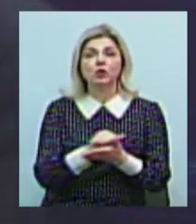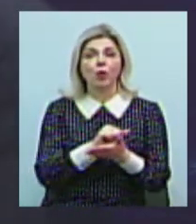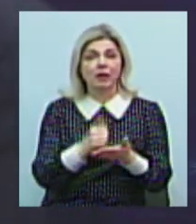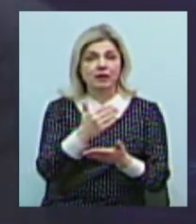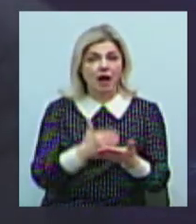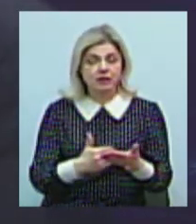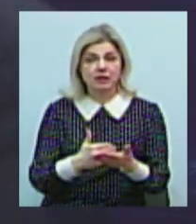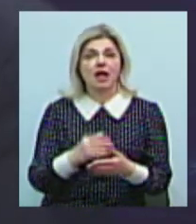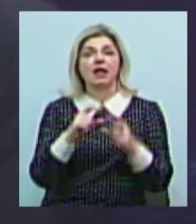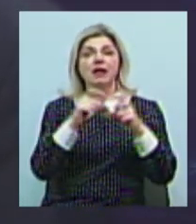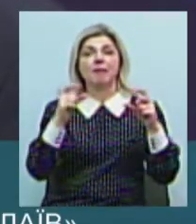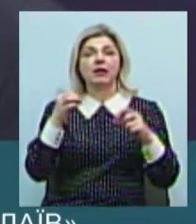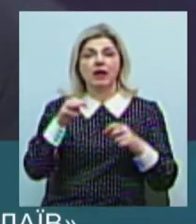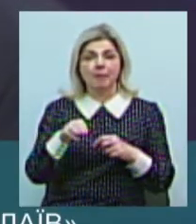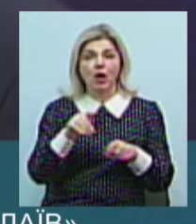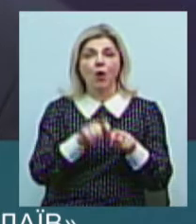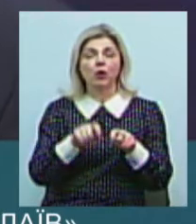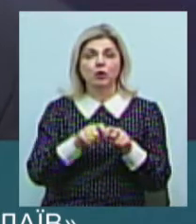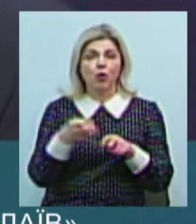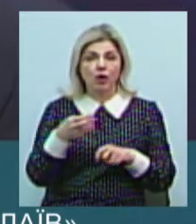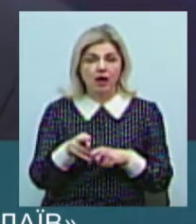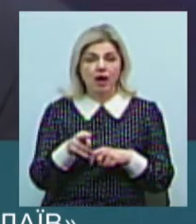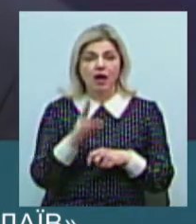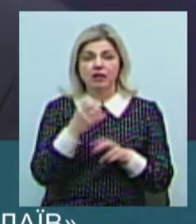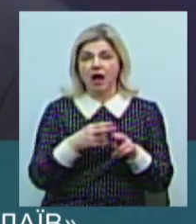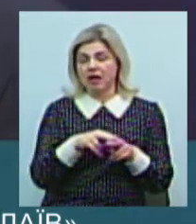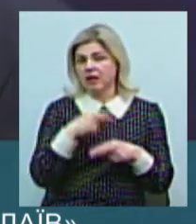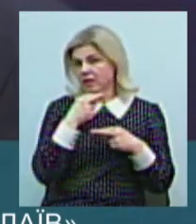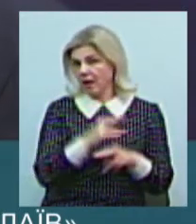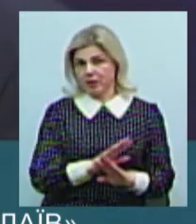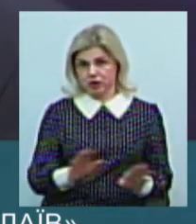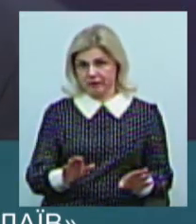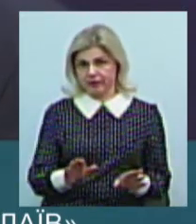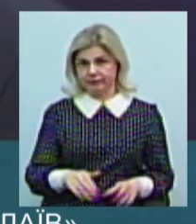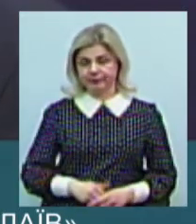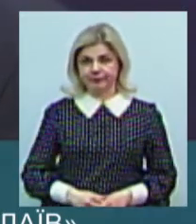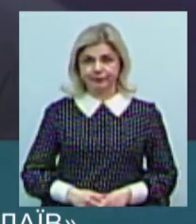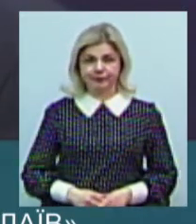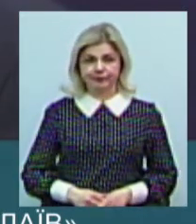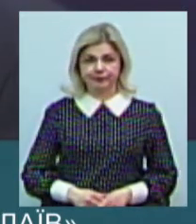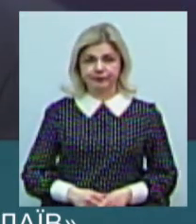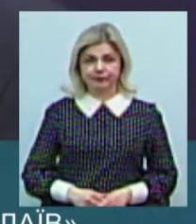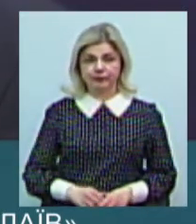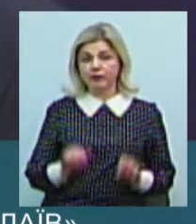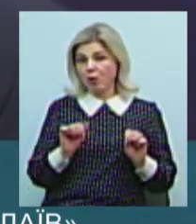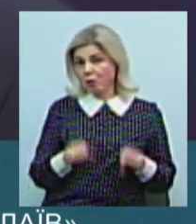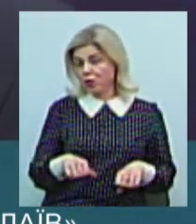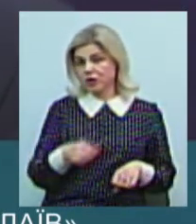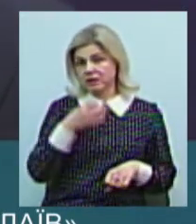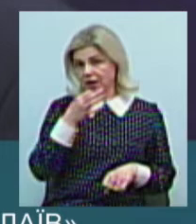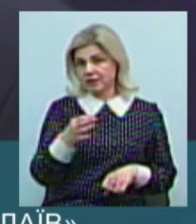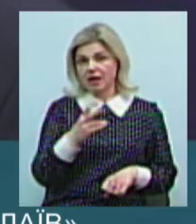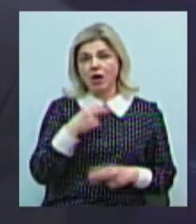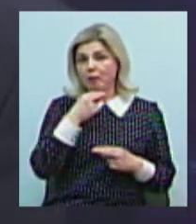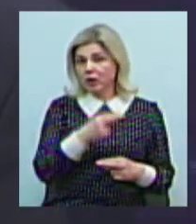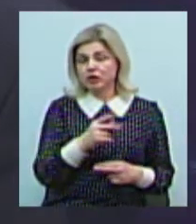но почему-то департамент контроля на это даже не обращает внимания. Не звертая уваги. Ну, можно сказать, что не обращает по